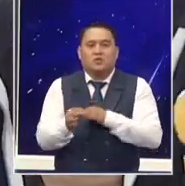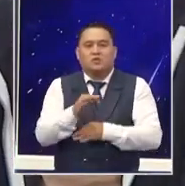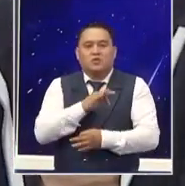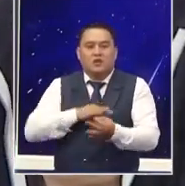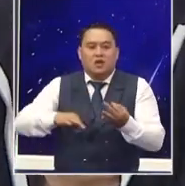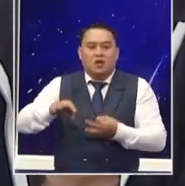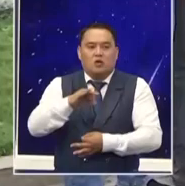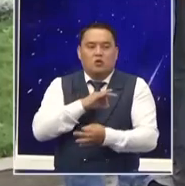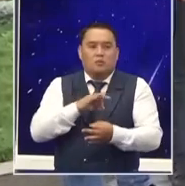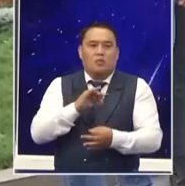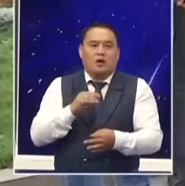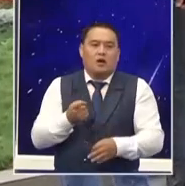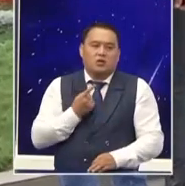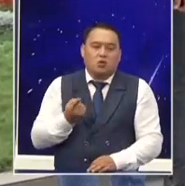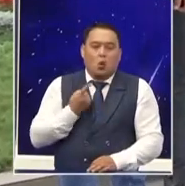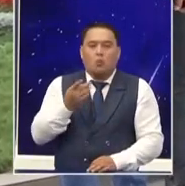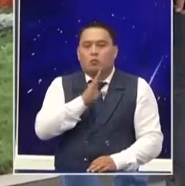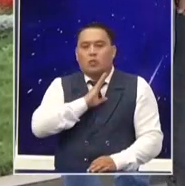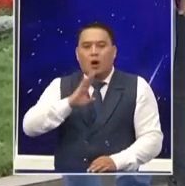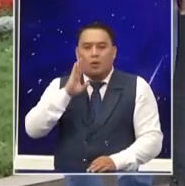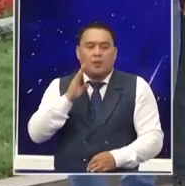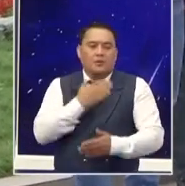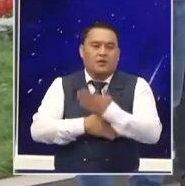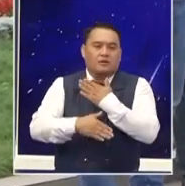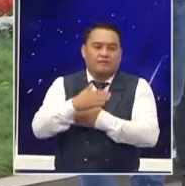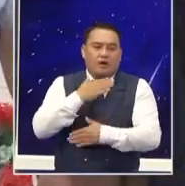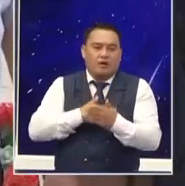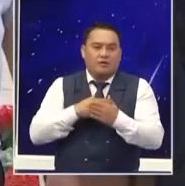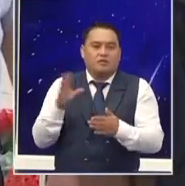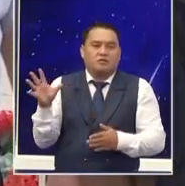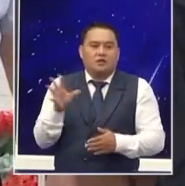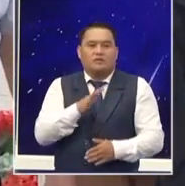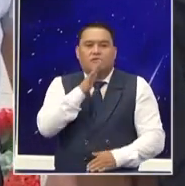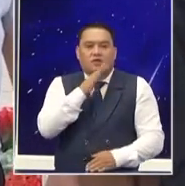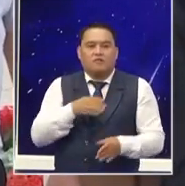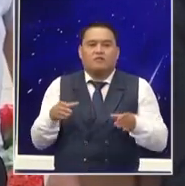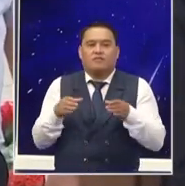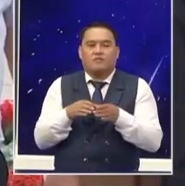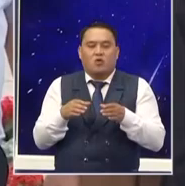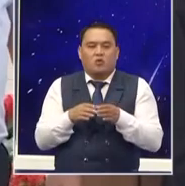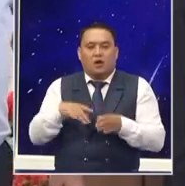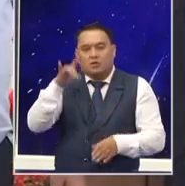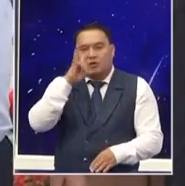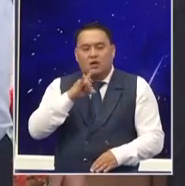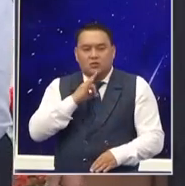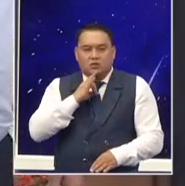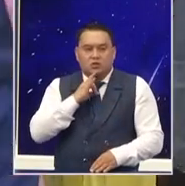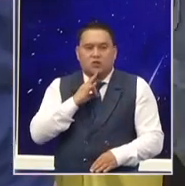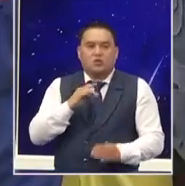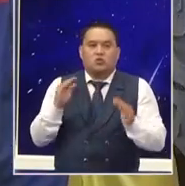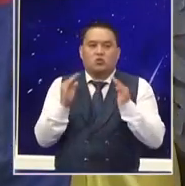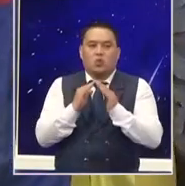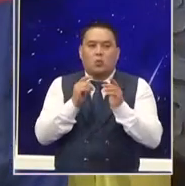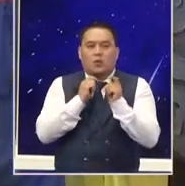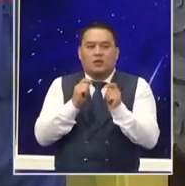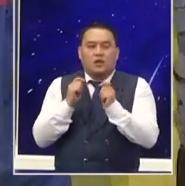достигшим совершеннолетия, одиноким многодетным матерям и инвалидам. К слову, за весь период существования фонда «Харикет» по всей стране обладателями собственной крыши над